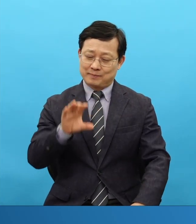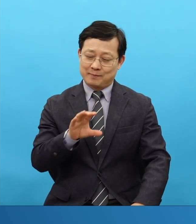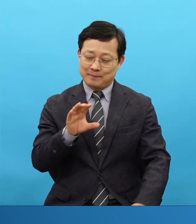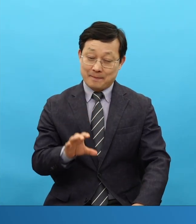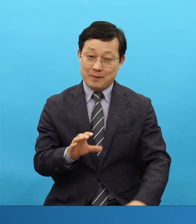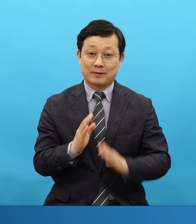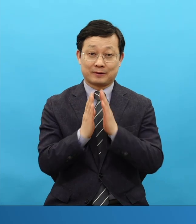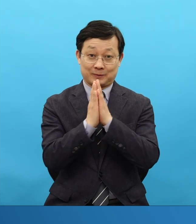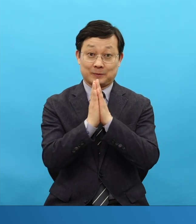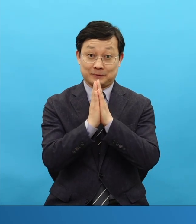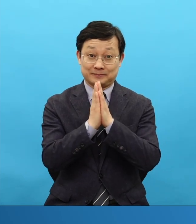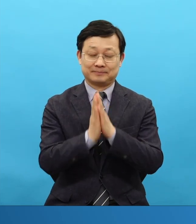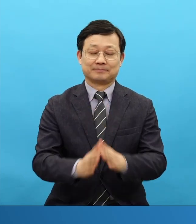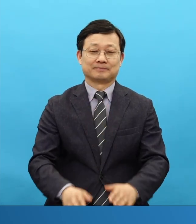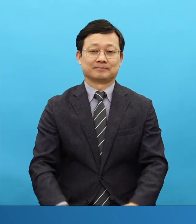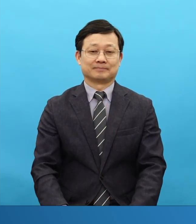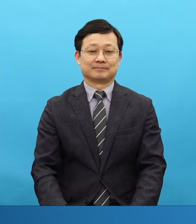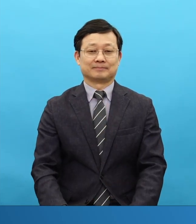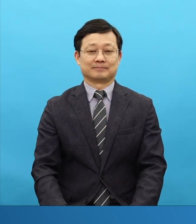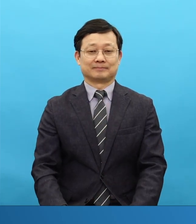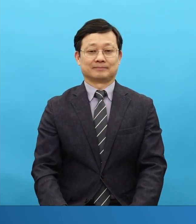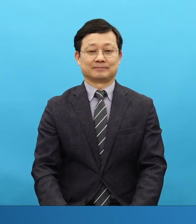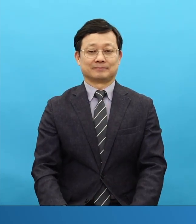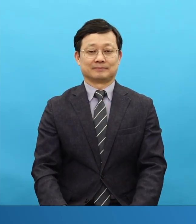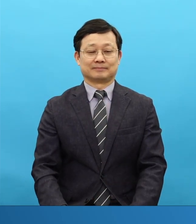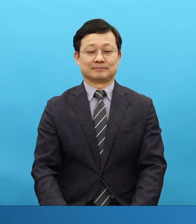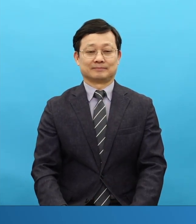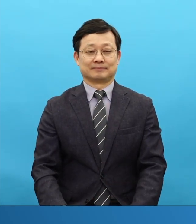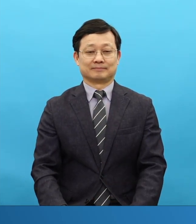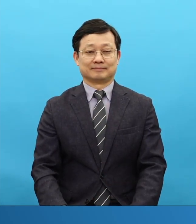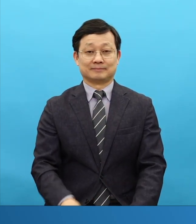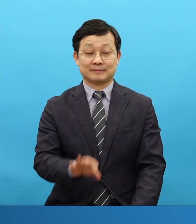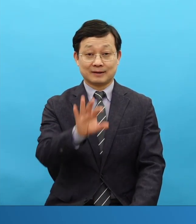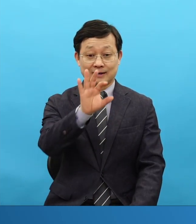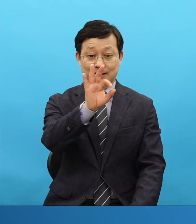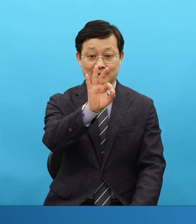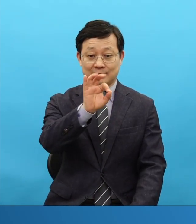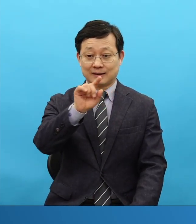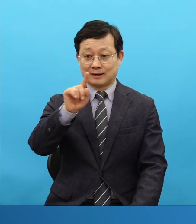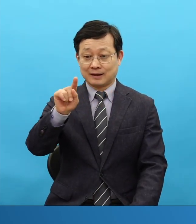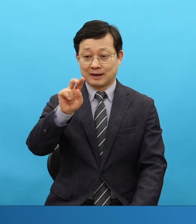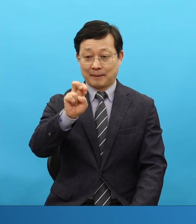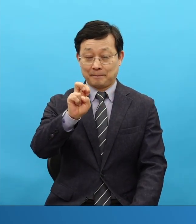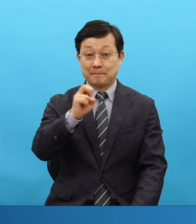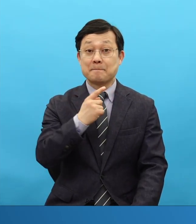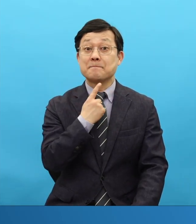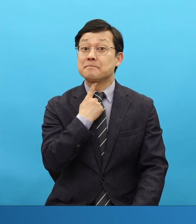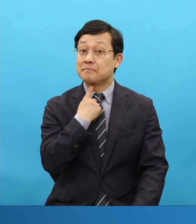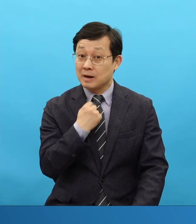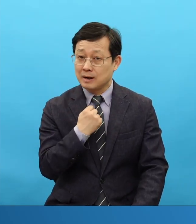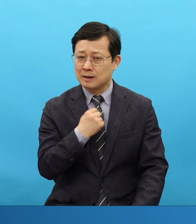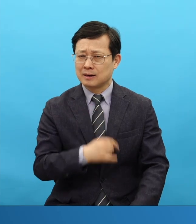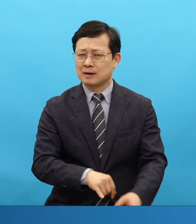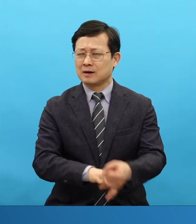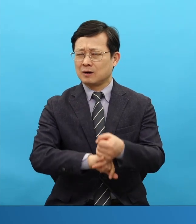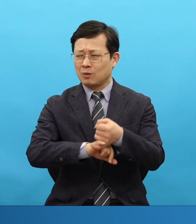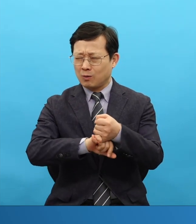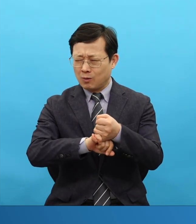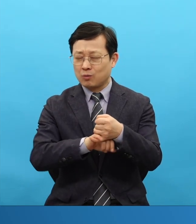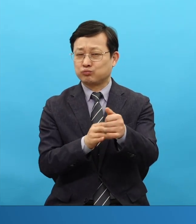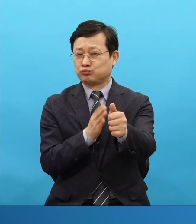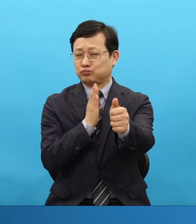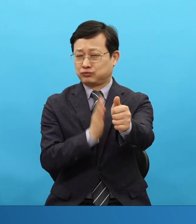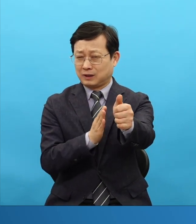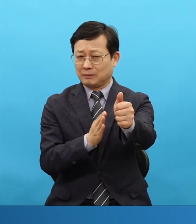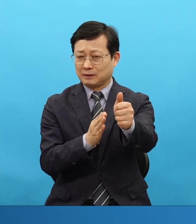prayer. 암이 걸린 경험 있는 사람들은 반드시 이렇게 해야 돼요. And people who have experience with cancer, you must do it this way.